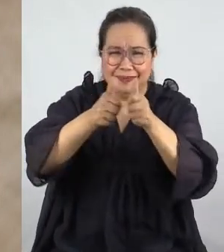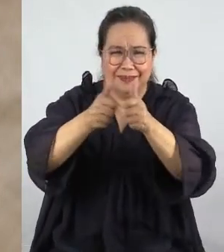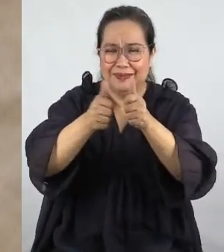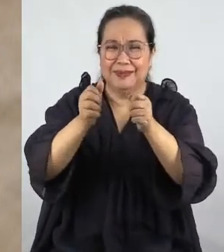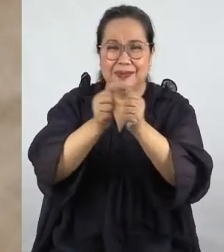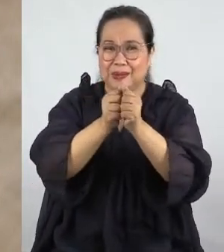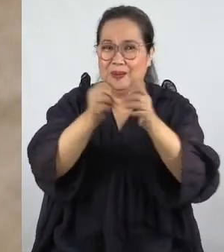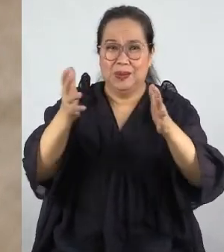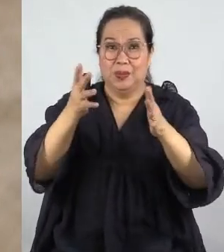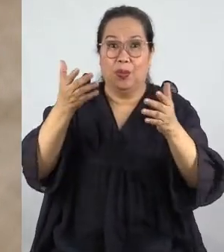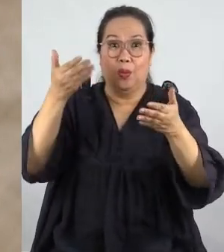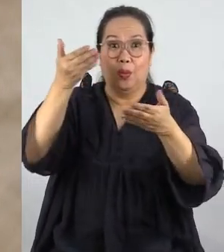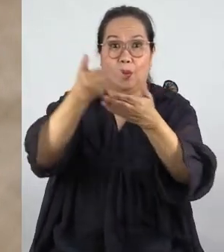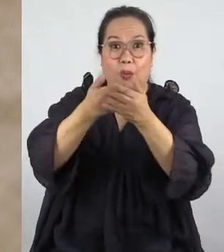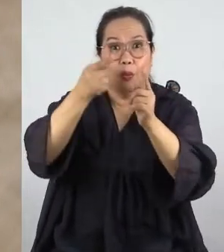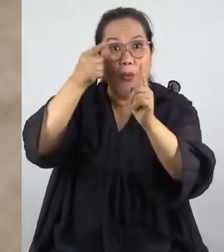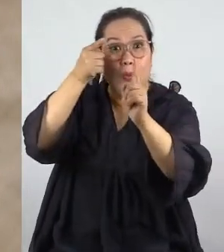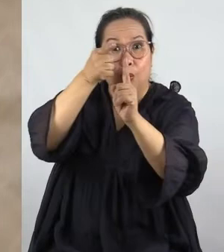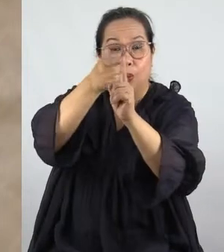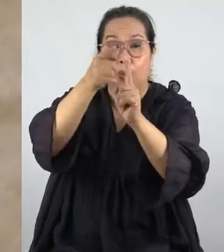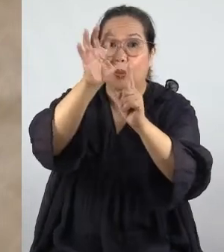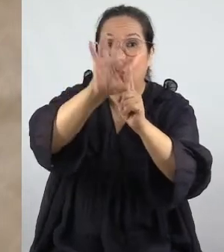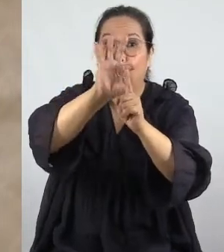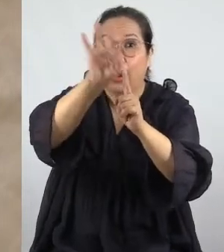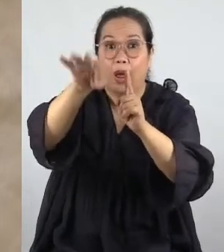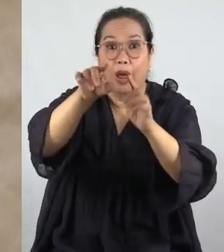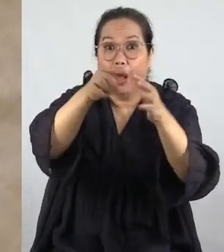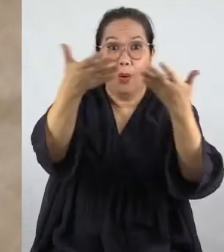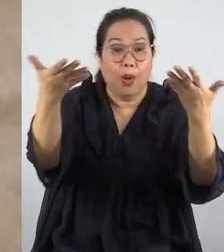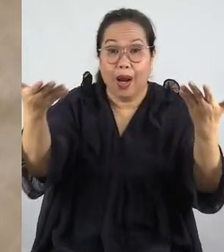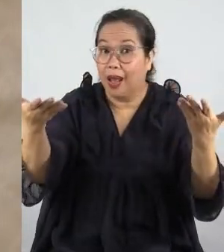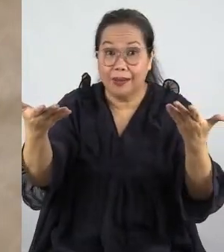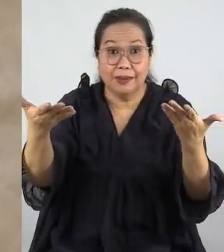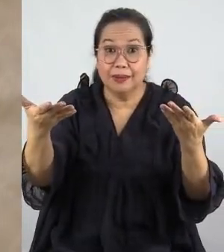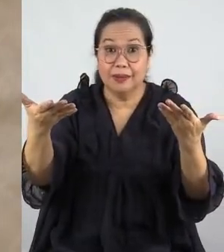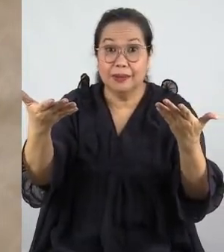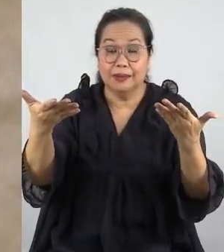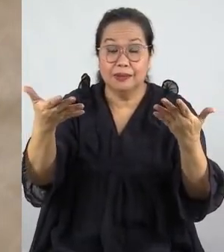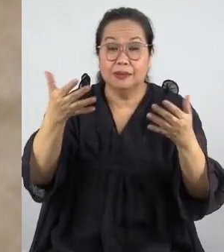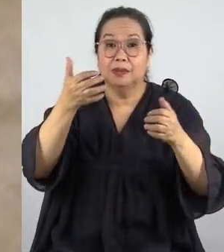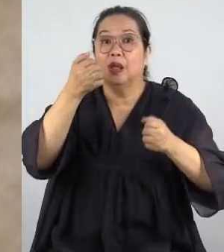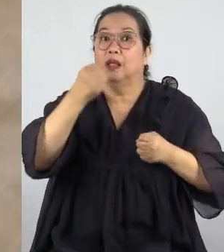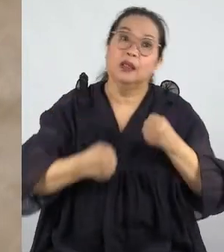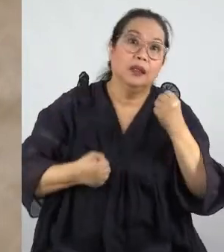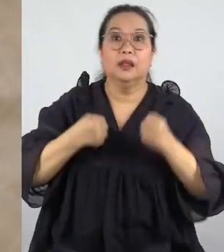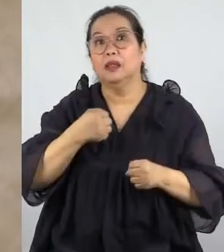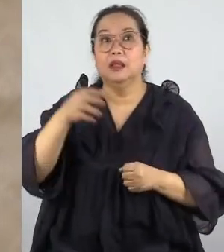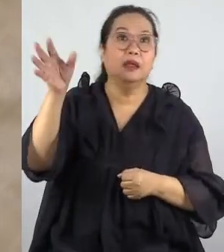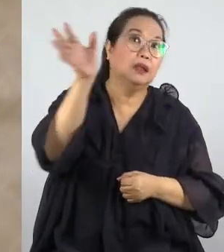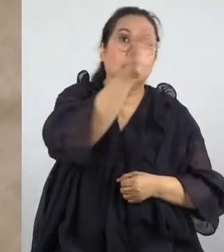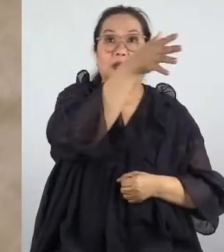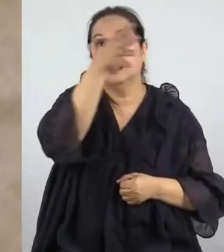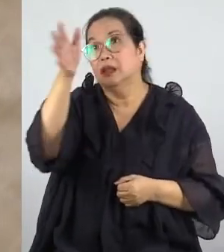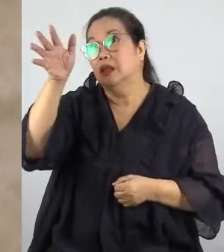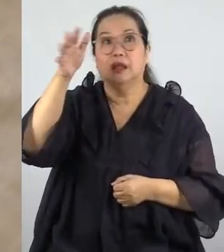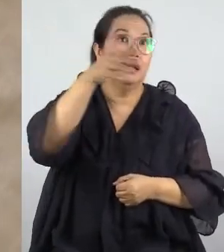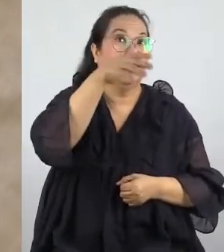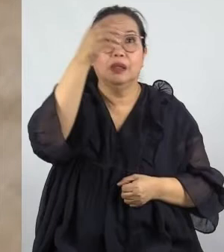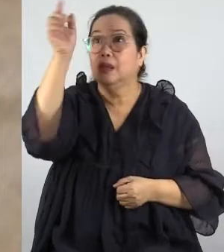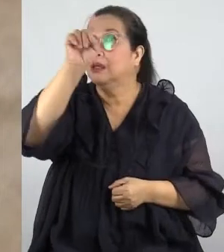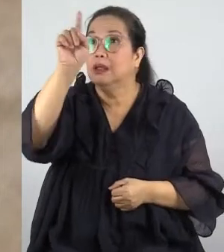walang kahihinatnan o patutunguhan. Mahirap naman yung takbo ka lang ng takbo na wala kang direksyon.